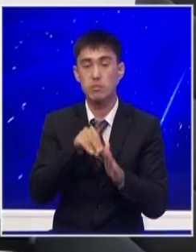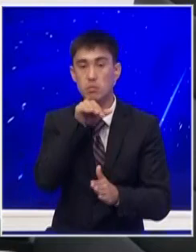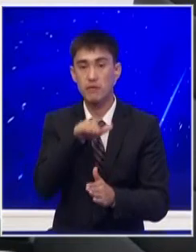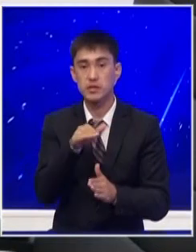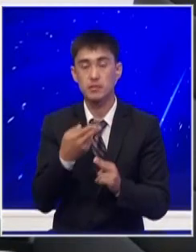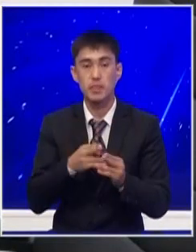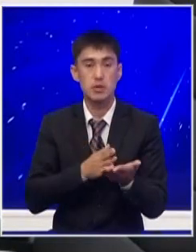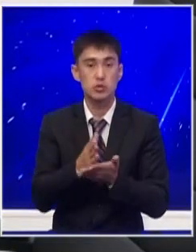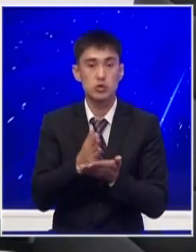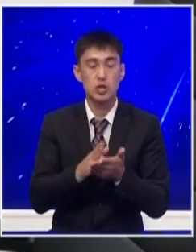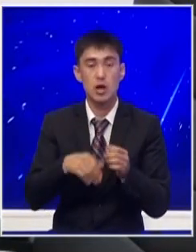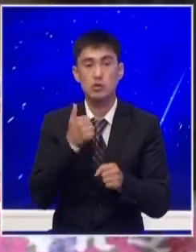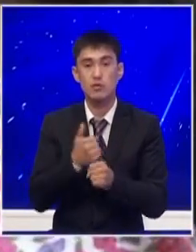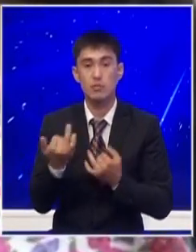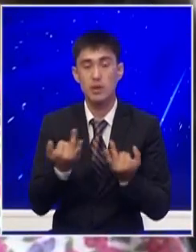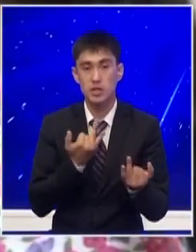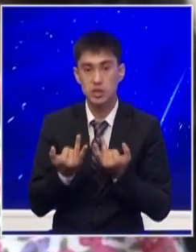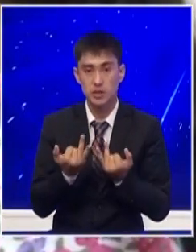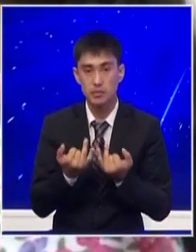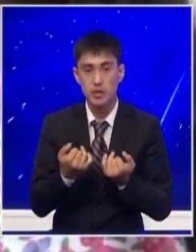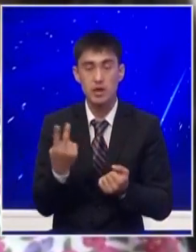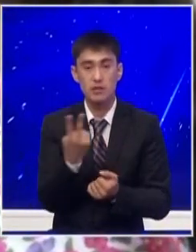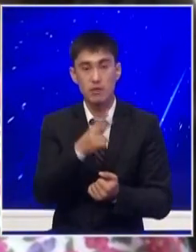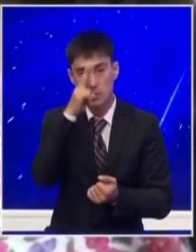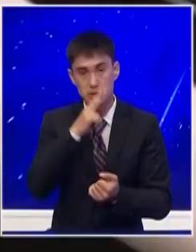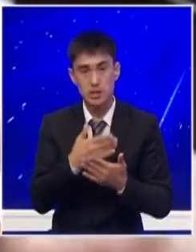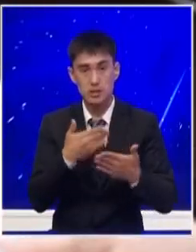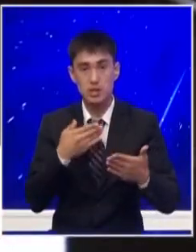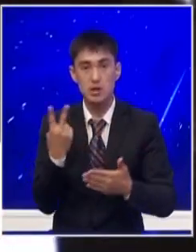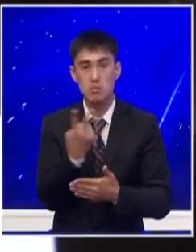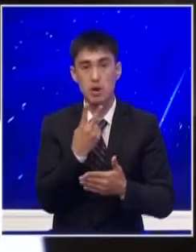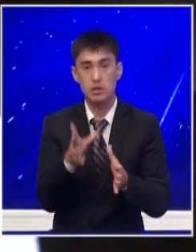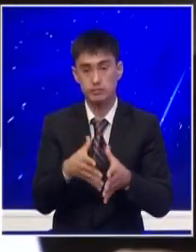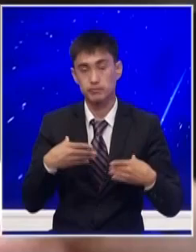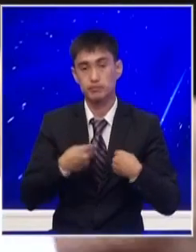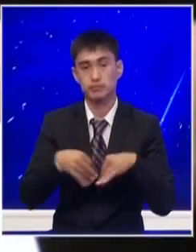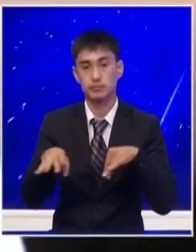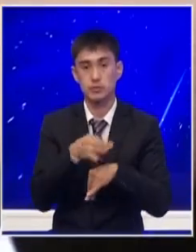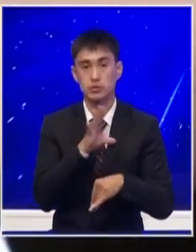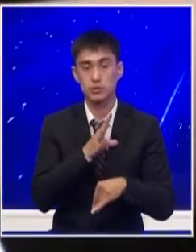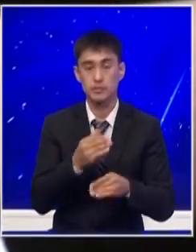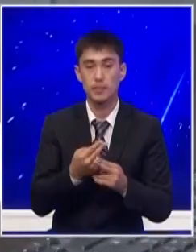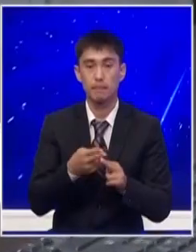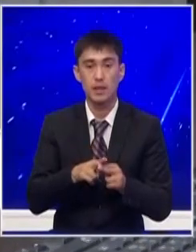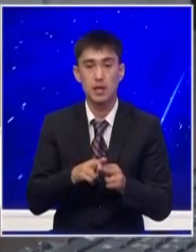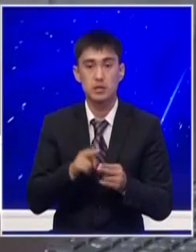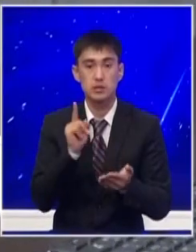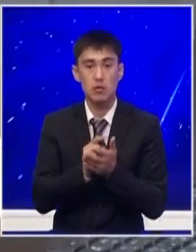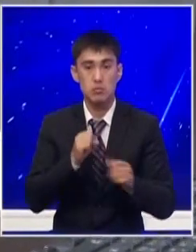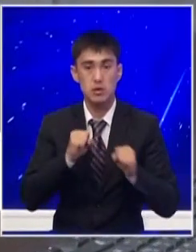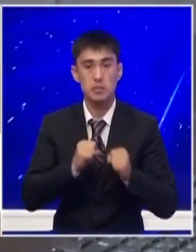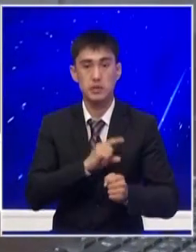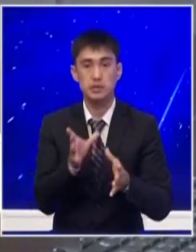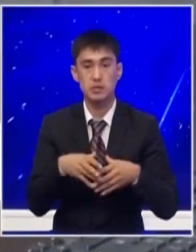профессии, послужили основой их отношений. И 2 месяца назад пара создала свою молодую семью. Залогом их крепких